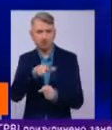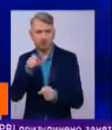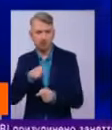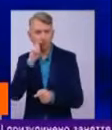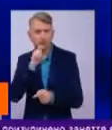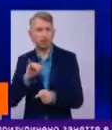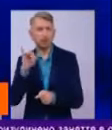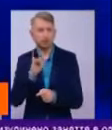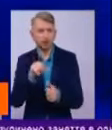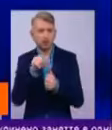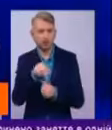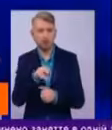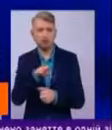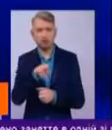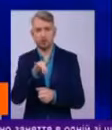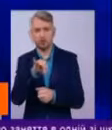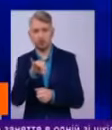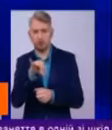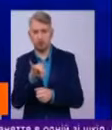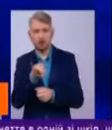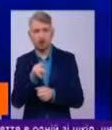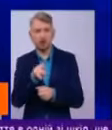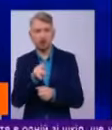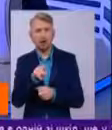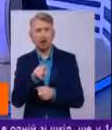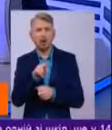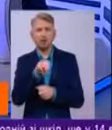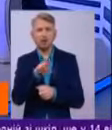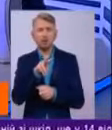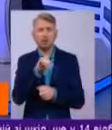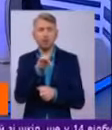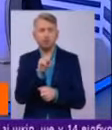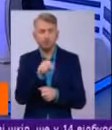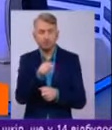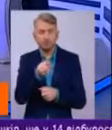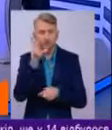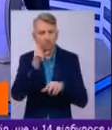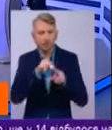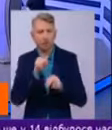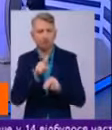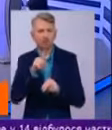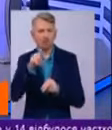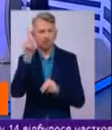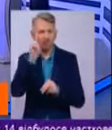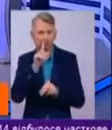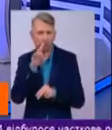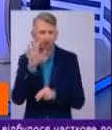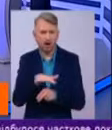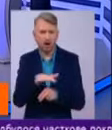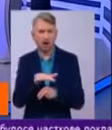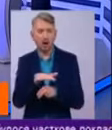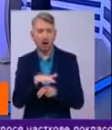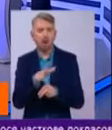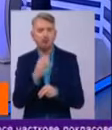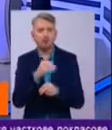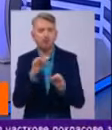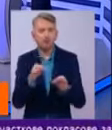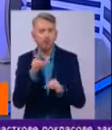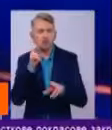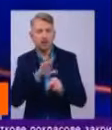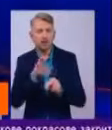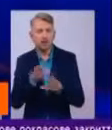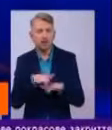історії, зокрема Петлюри. Тобто Петлюра вважав антисемітом, погромником, але ще ніколи не вважали дітовбивцем. От, а у нас буде в